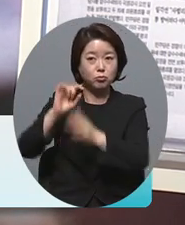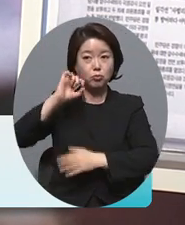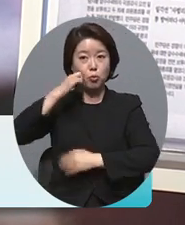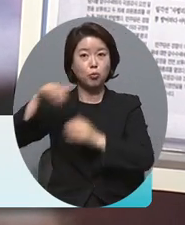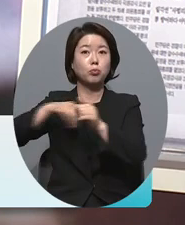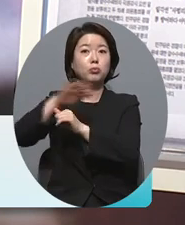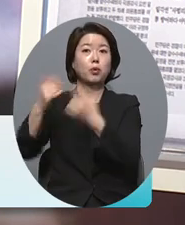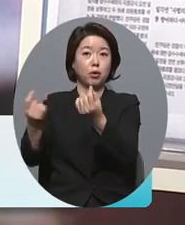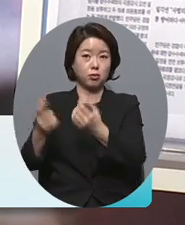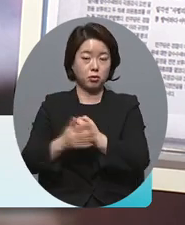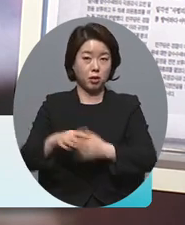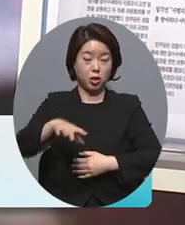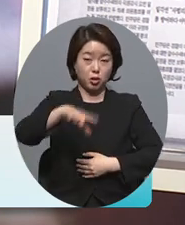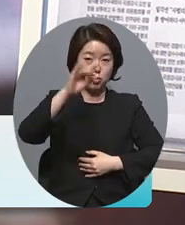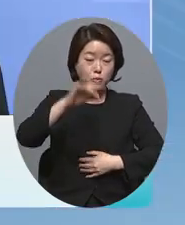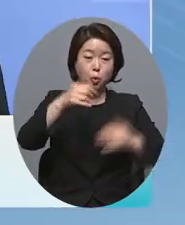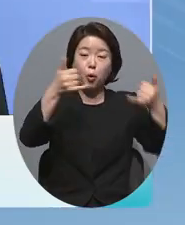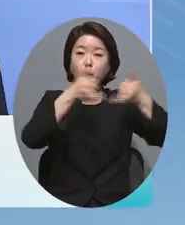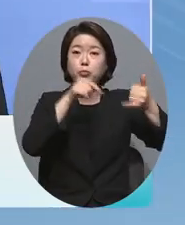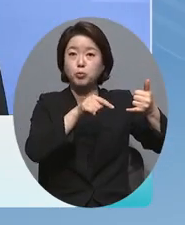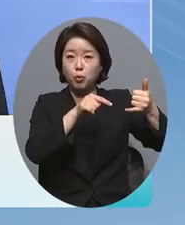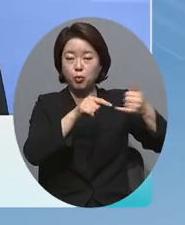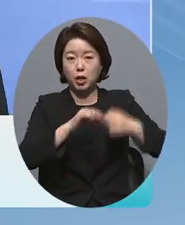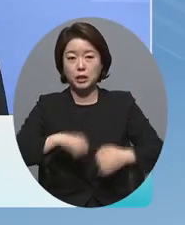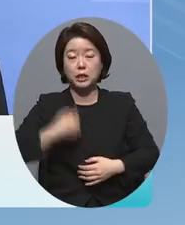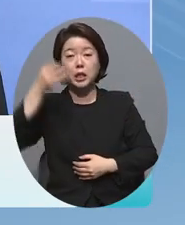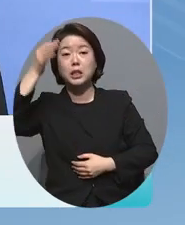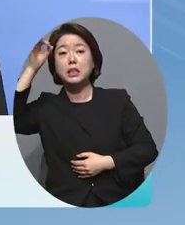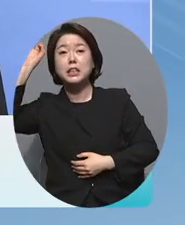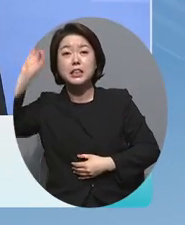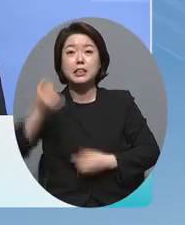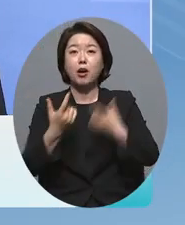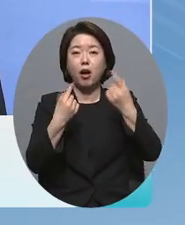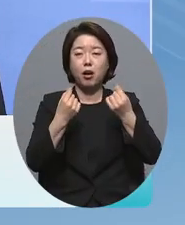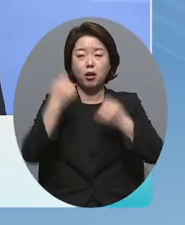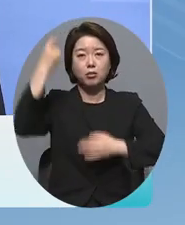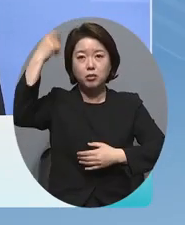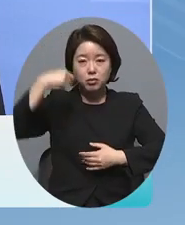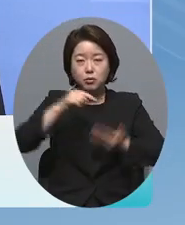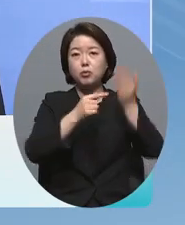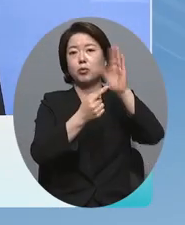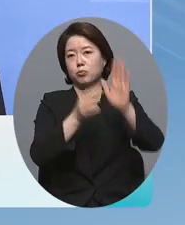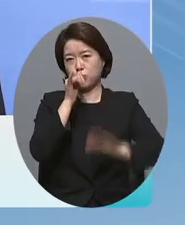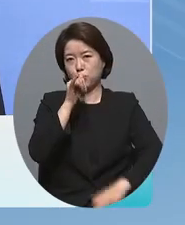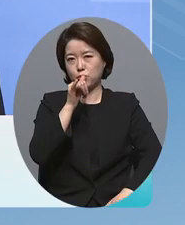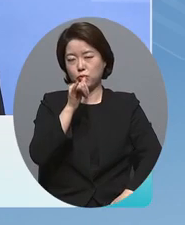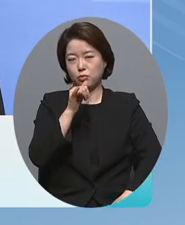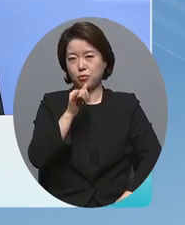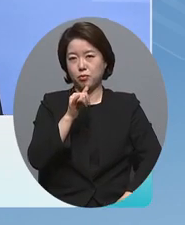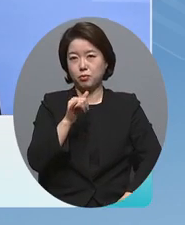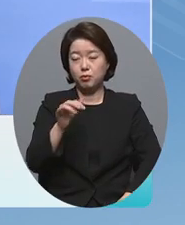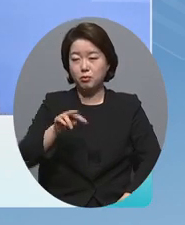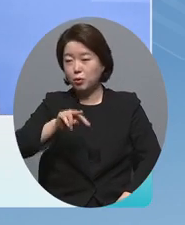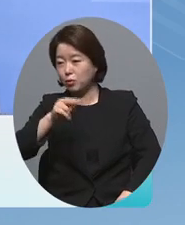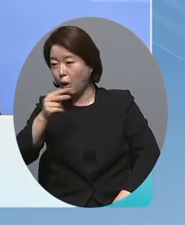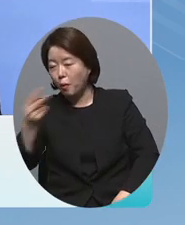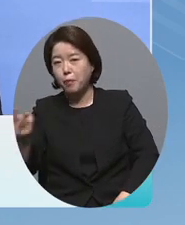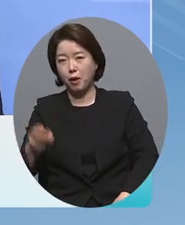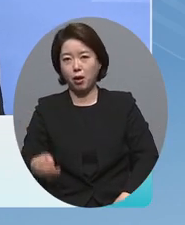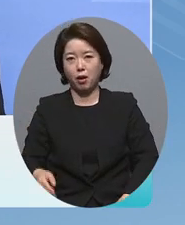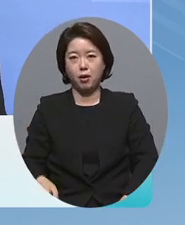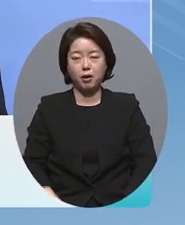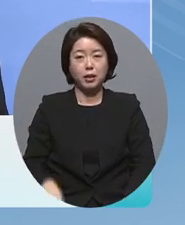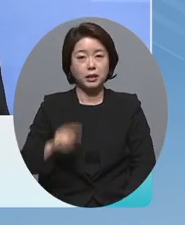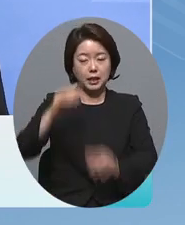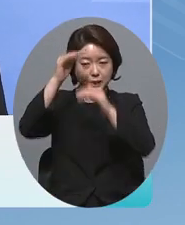상황이에요. 맨 처음 통화가 사실상 어느 정도 인정하는 듯한 있던 뉘앙스의 말씀이셨기 때문에 그래서 저는 이